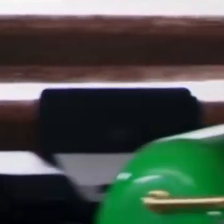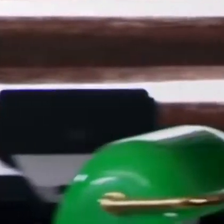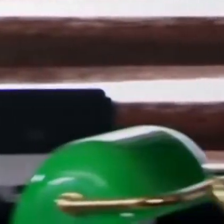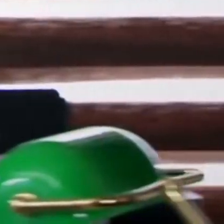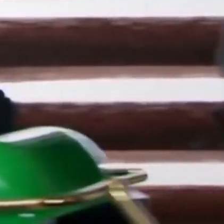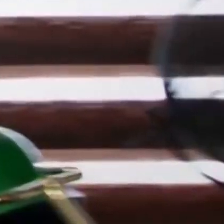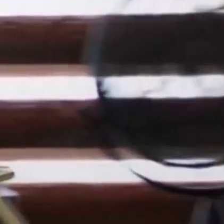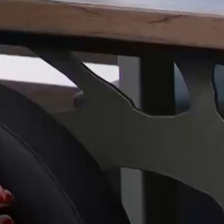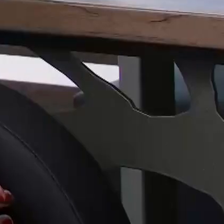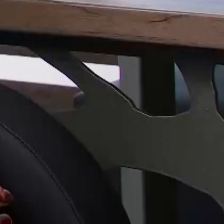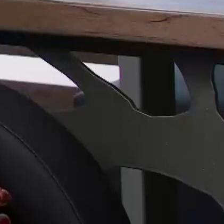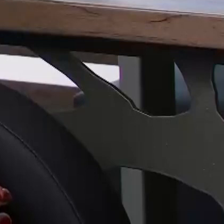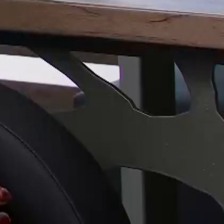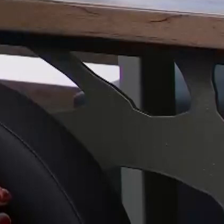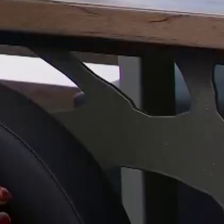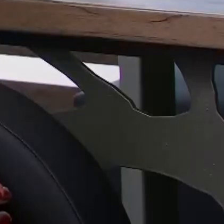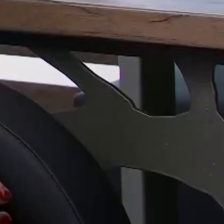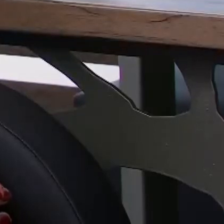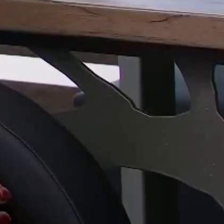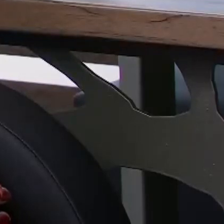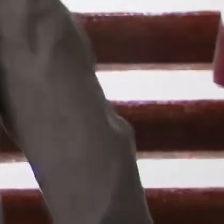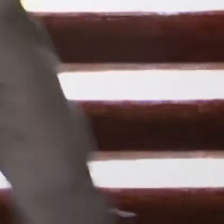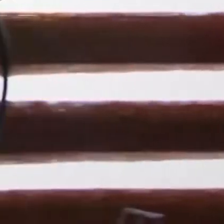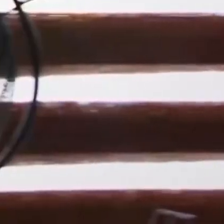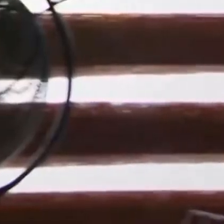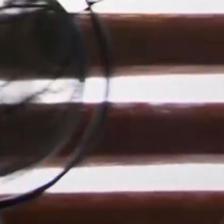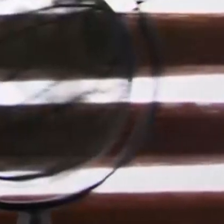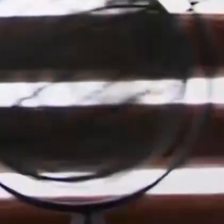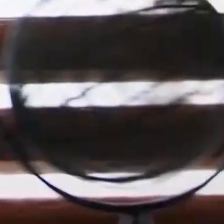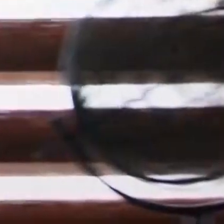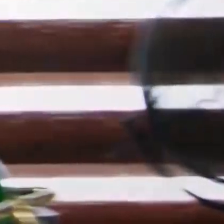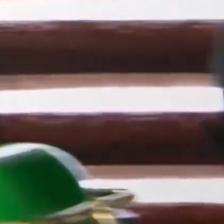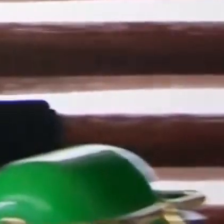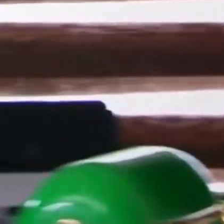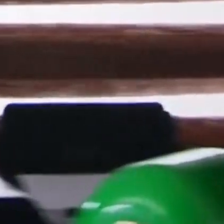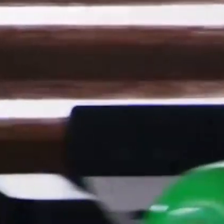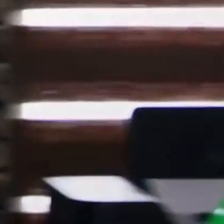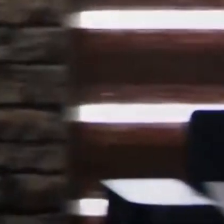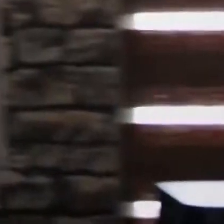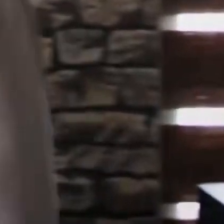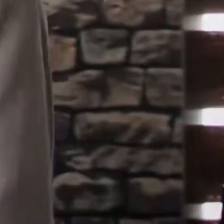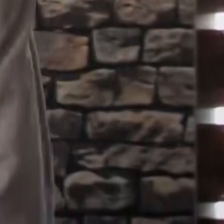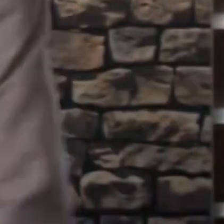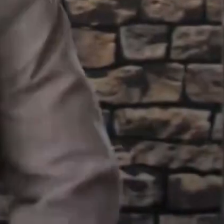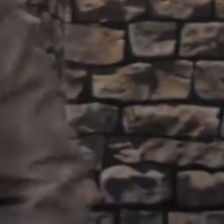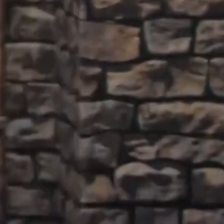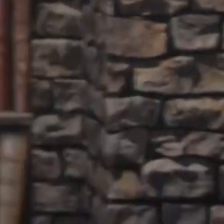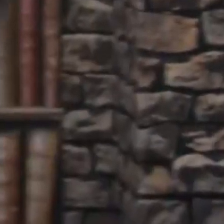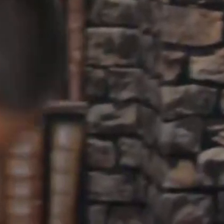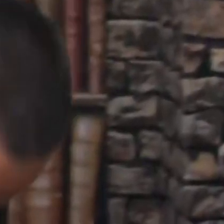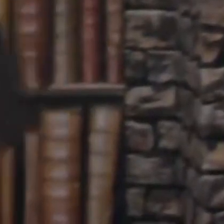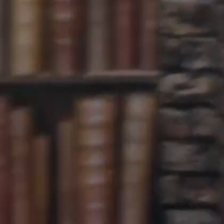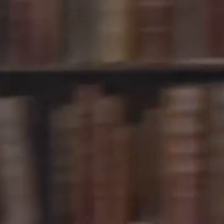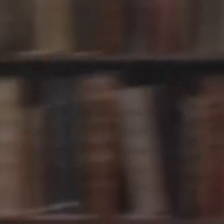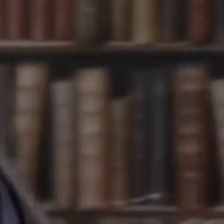bakarak düşünceli bir ifadeyle ofiste dolanıyor. Şeval'in canı sıkkın, keyifsiz. Timuçin parmaklarını çıtlatarak koltuğa